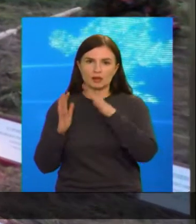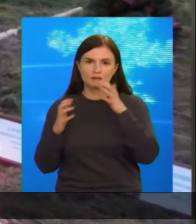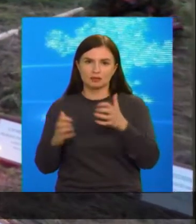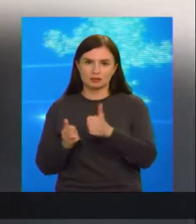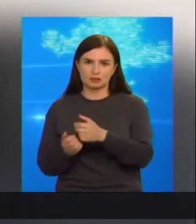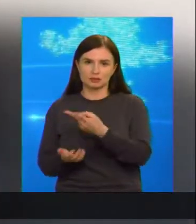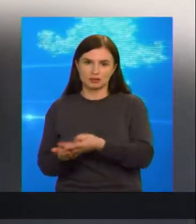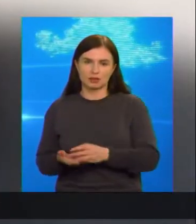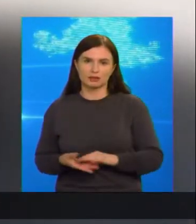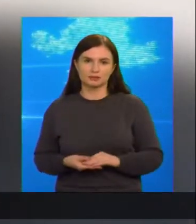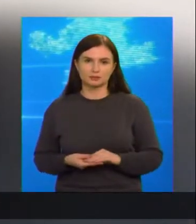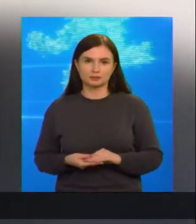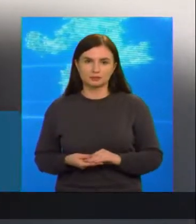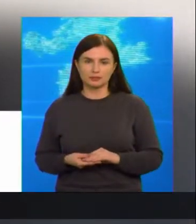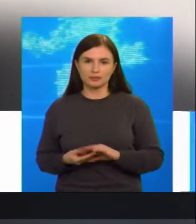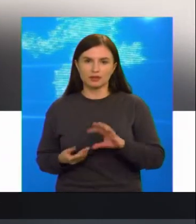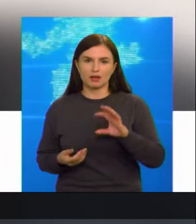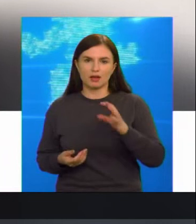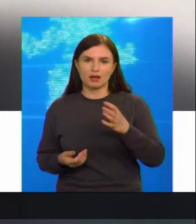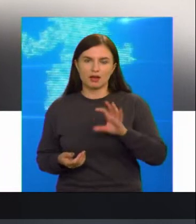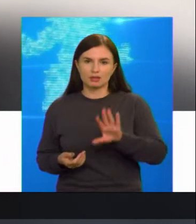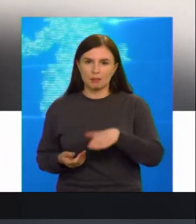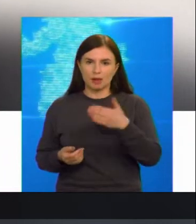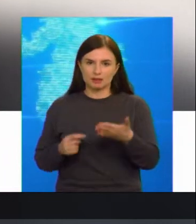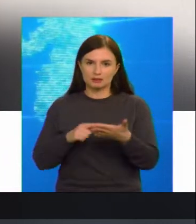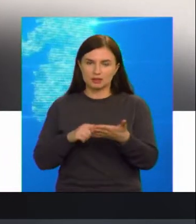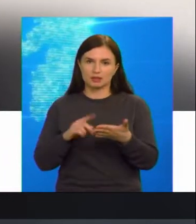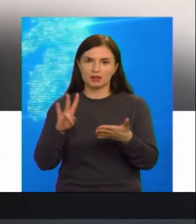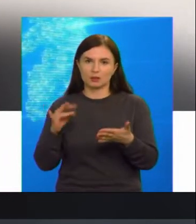солдате. На обратной стороне Николай написал